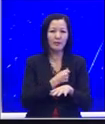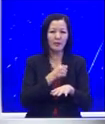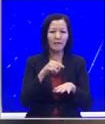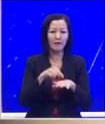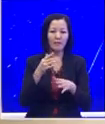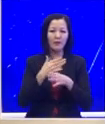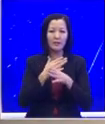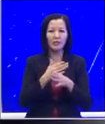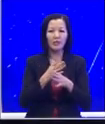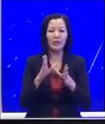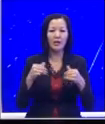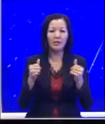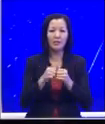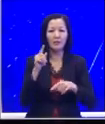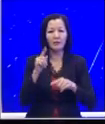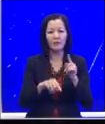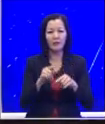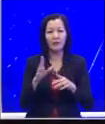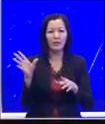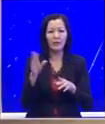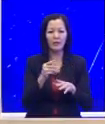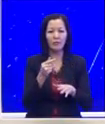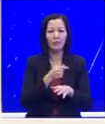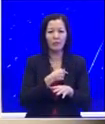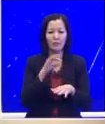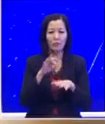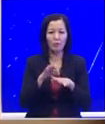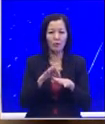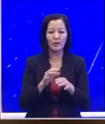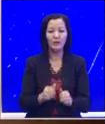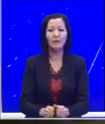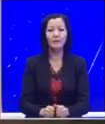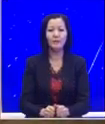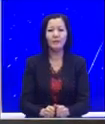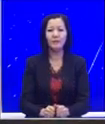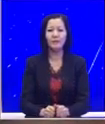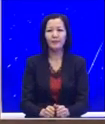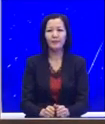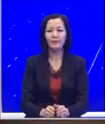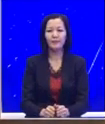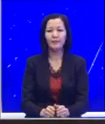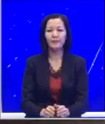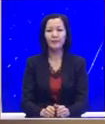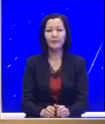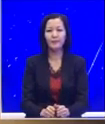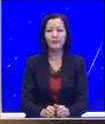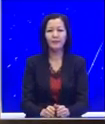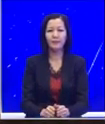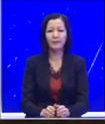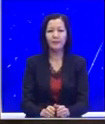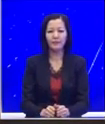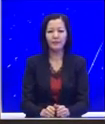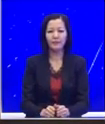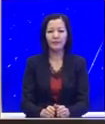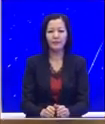родственникам погибших. Это общая боль, пишут пользователи интернета. Многих спасли, вытащили, вот